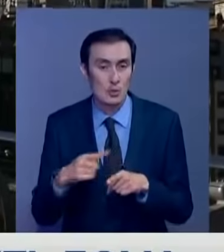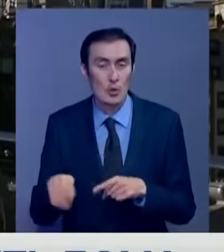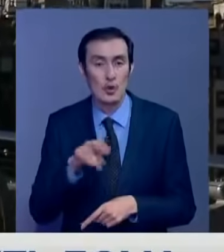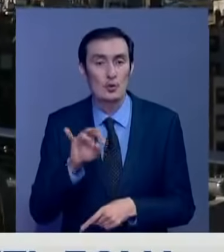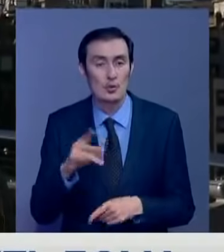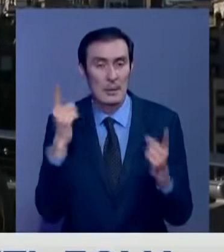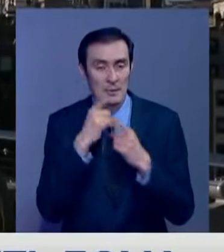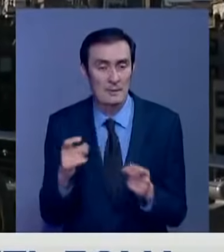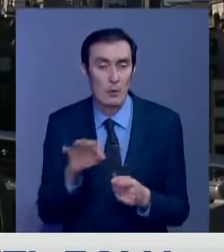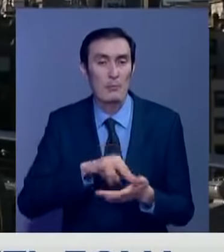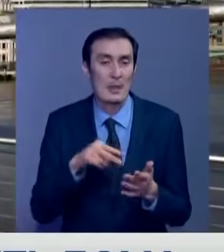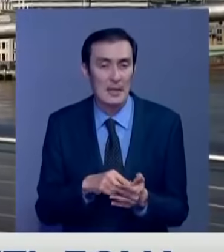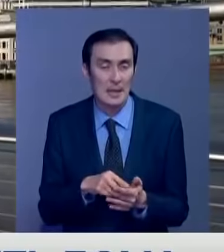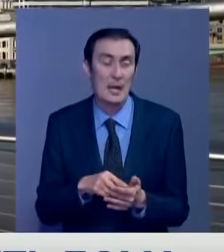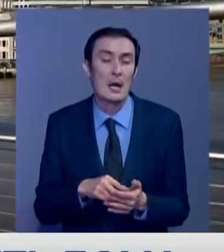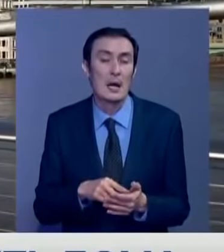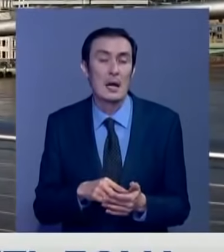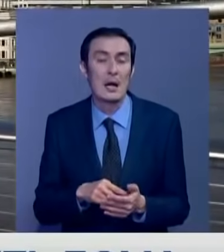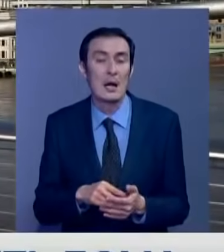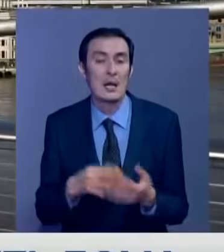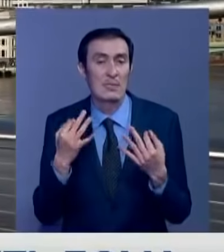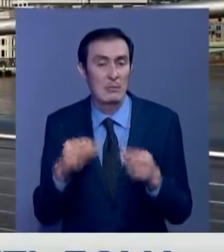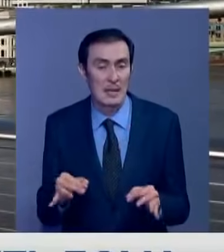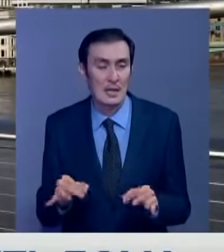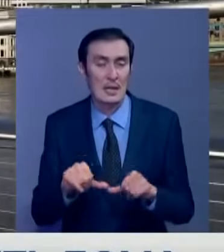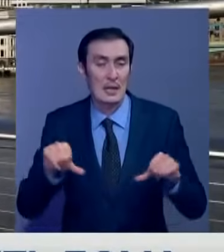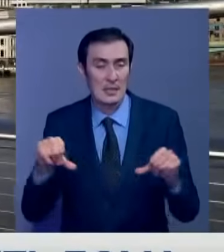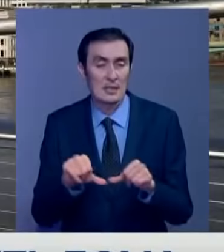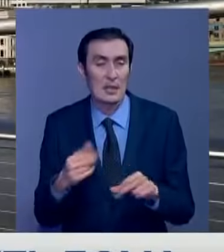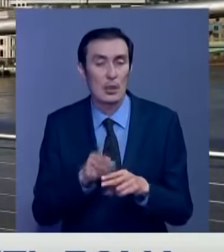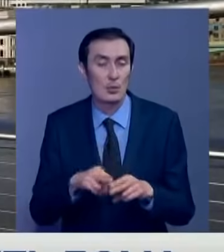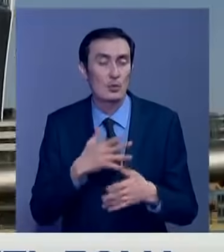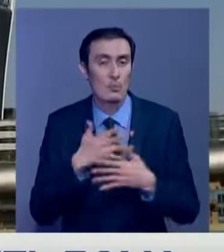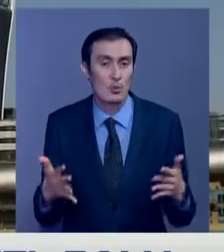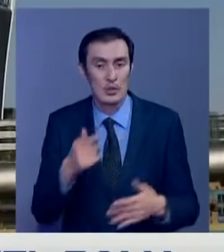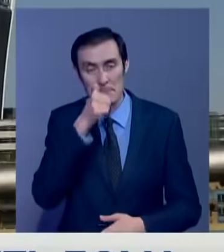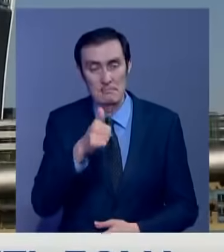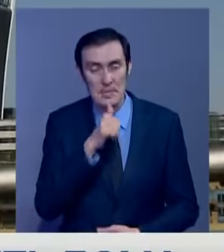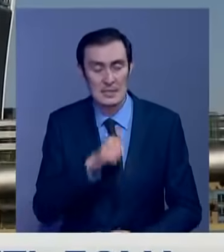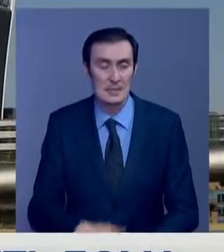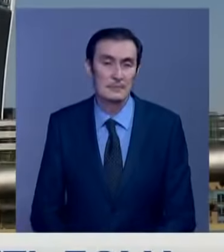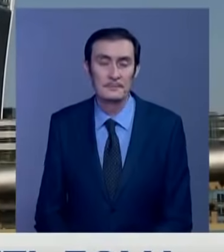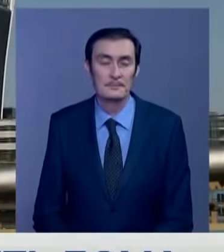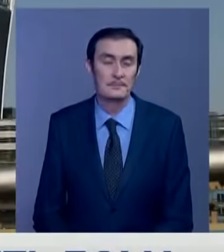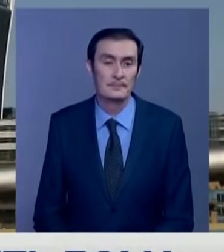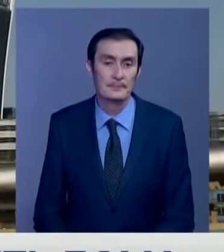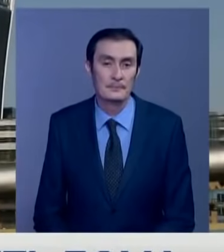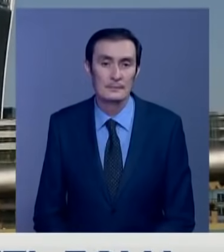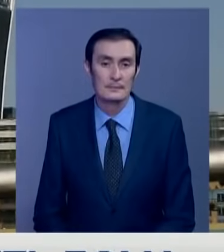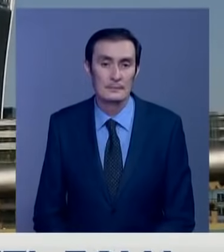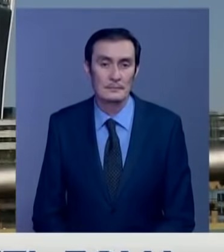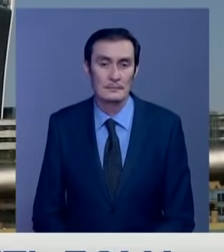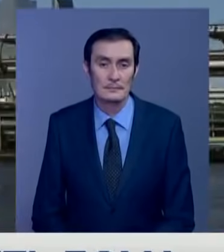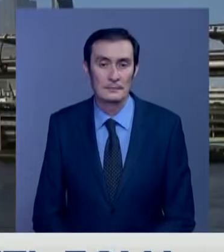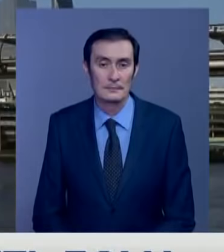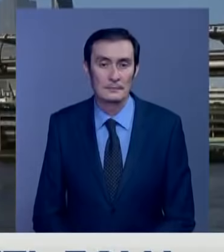объявит о планах ослабления локдауна, который длится уже более месяца. Галымжан Караманұлы, Великобритания, Лондон,